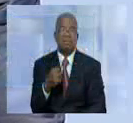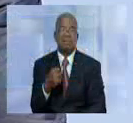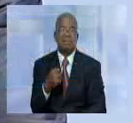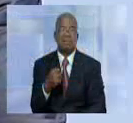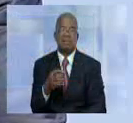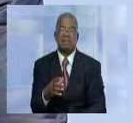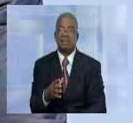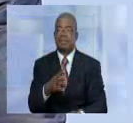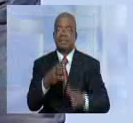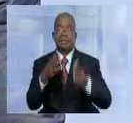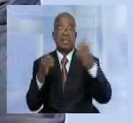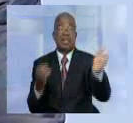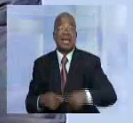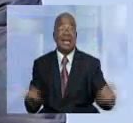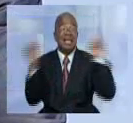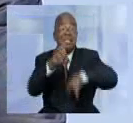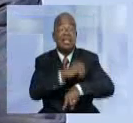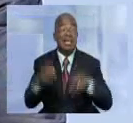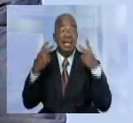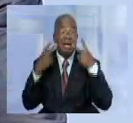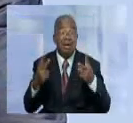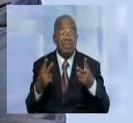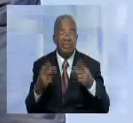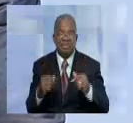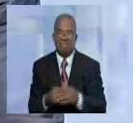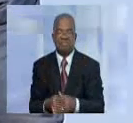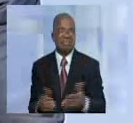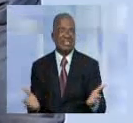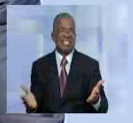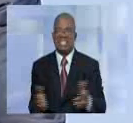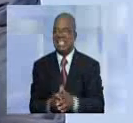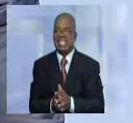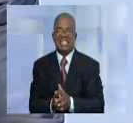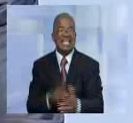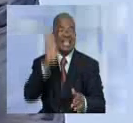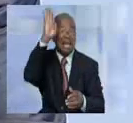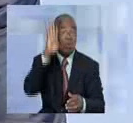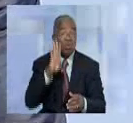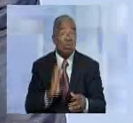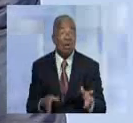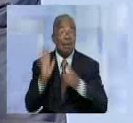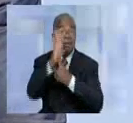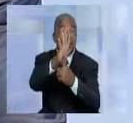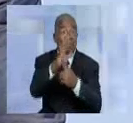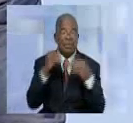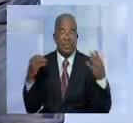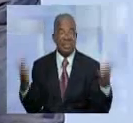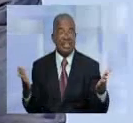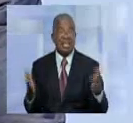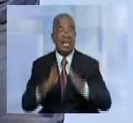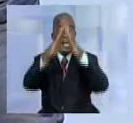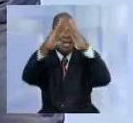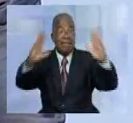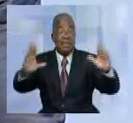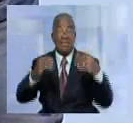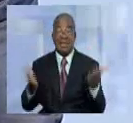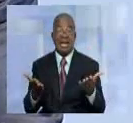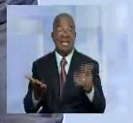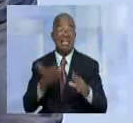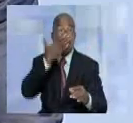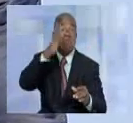les fers. En tout cas, là-bas, dont la section est plus grande, c'est 12. Et